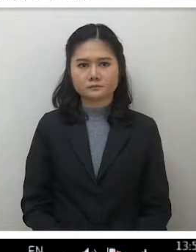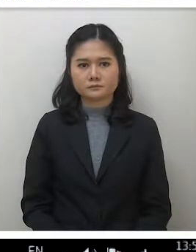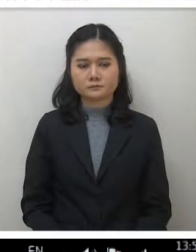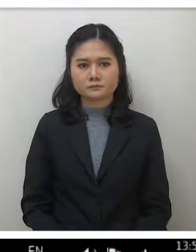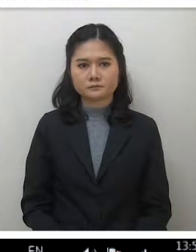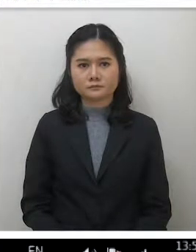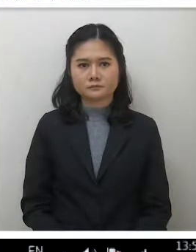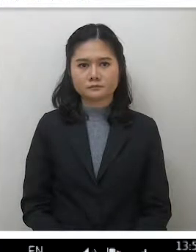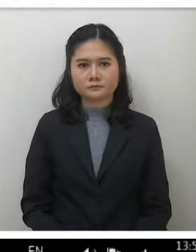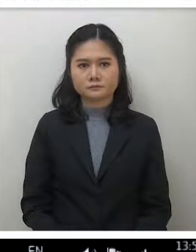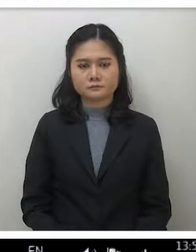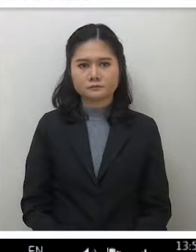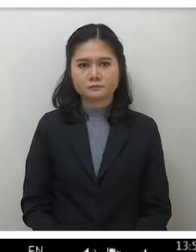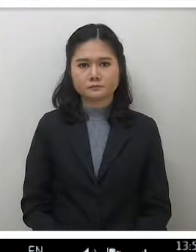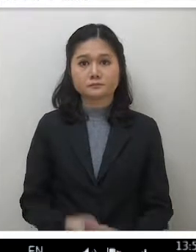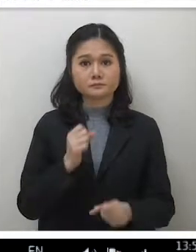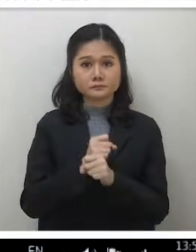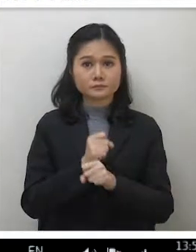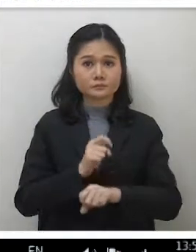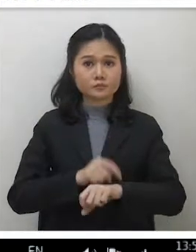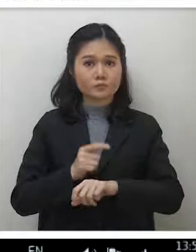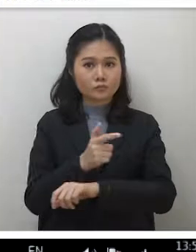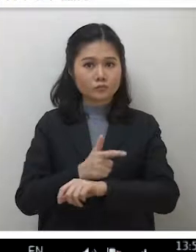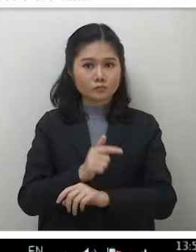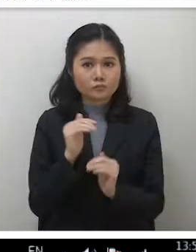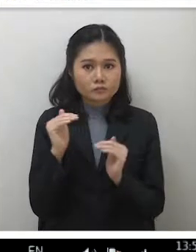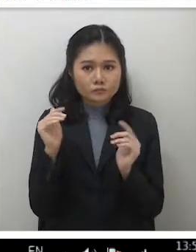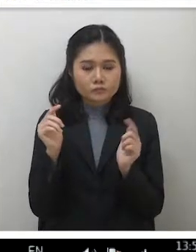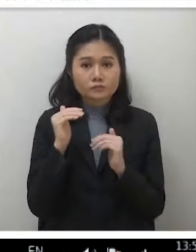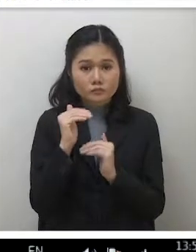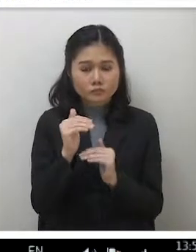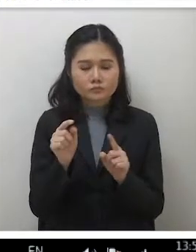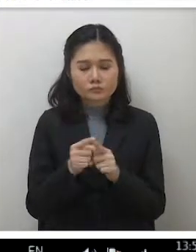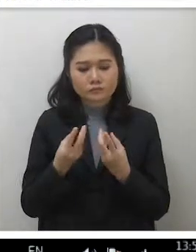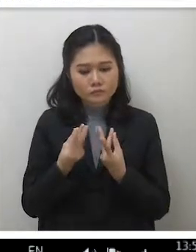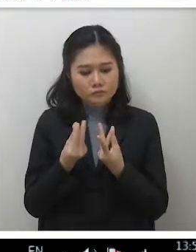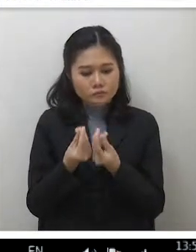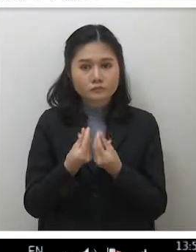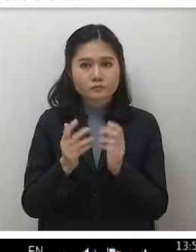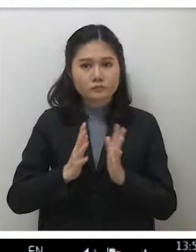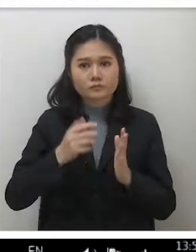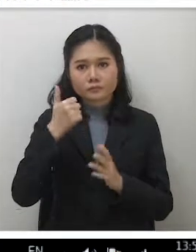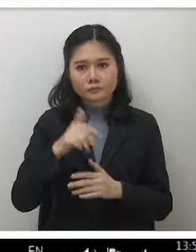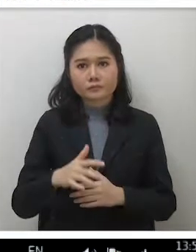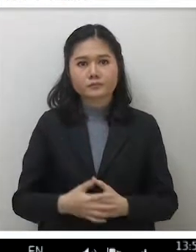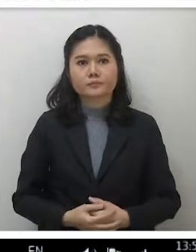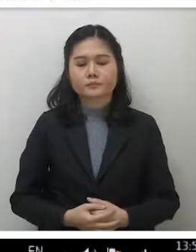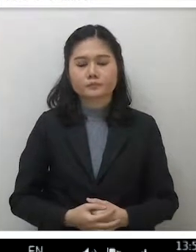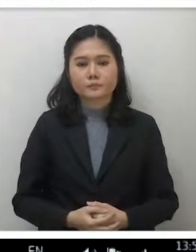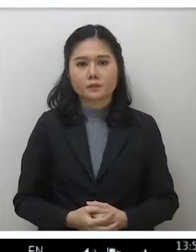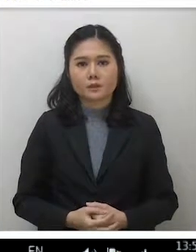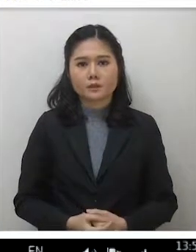งานนี้เวลาระยะเวลาค่อนข้างจำกัดแล้วก็จะละเอียดไม่ค่อยได้นะครับเราก็จะ